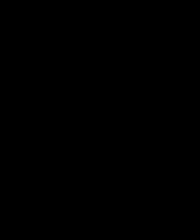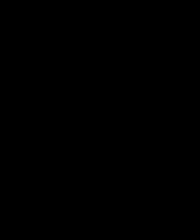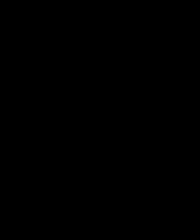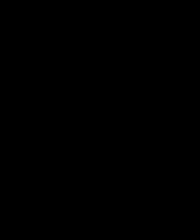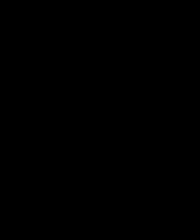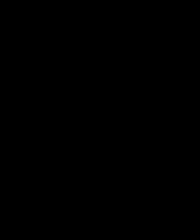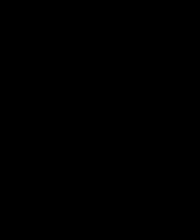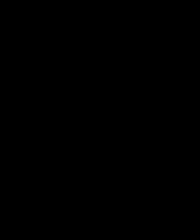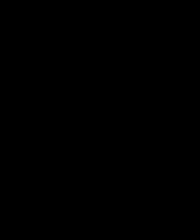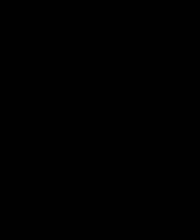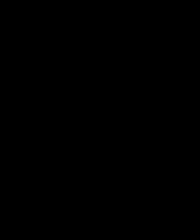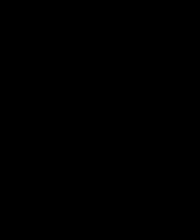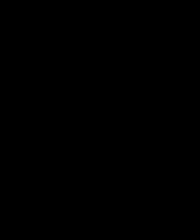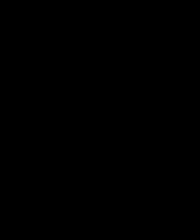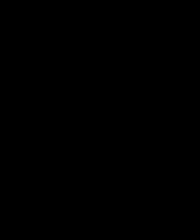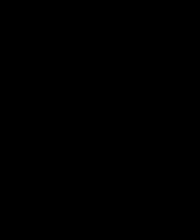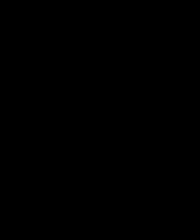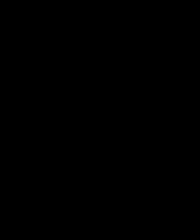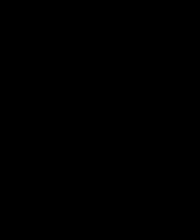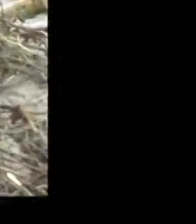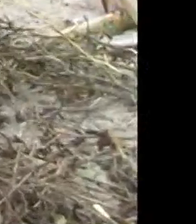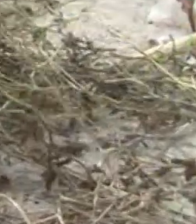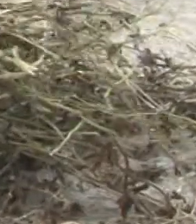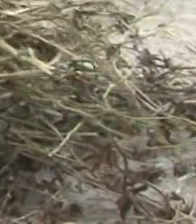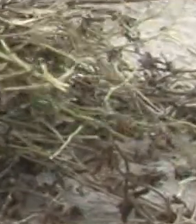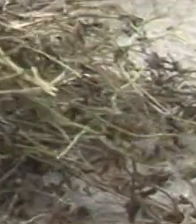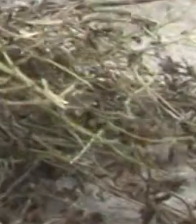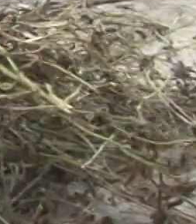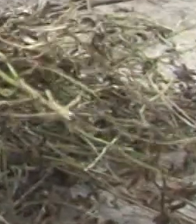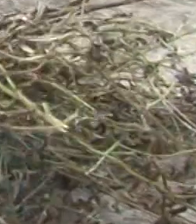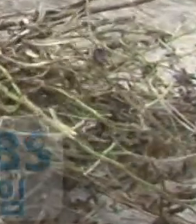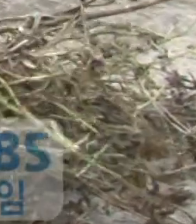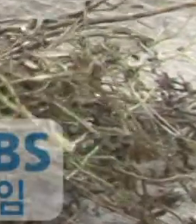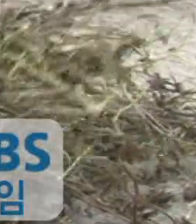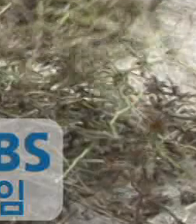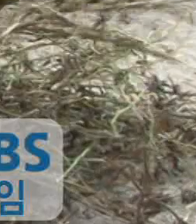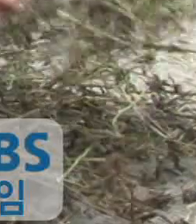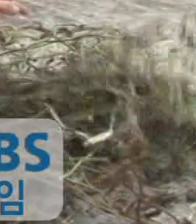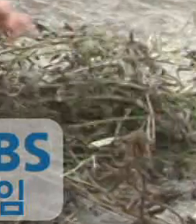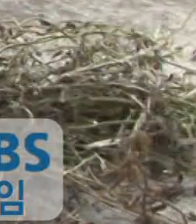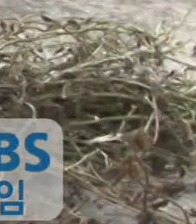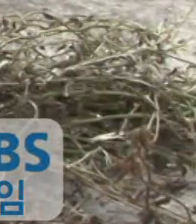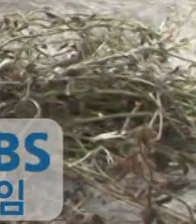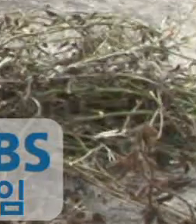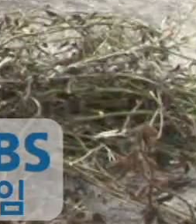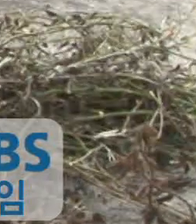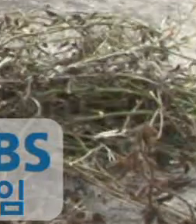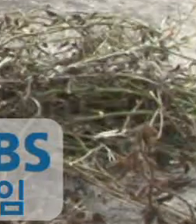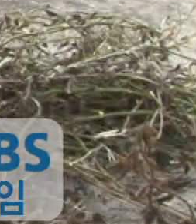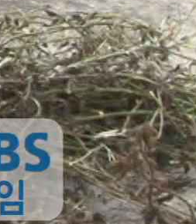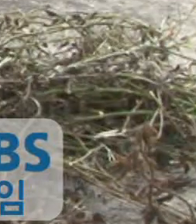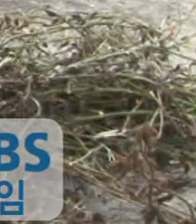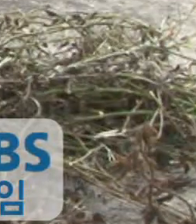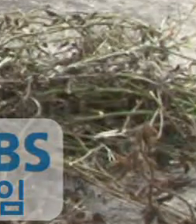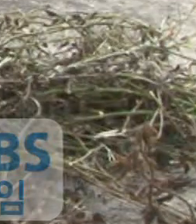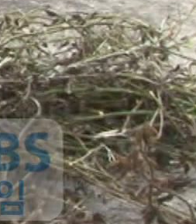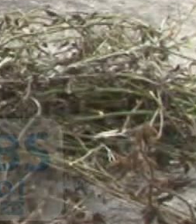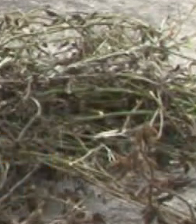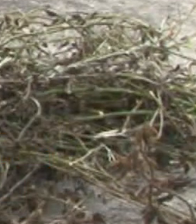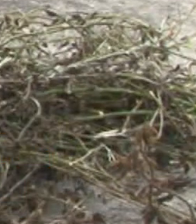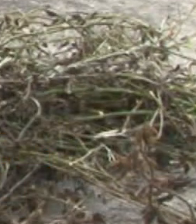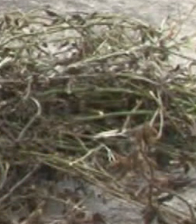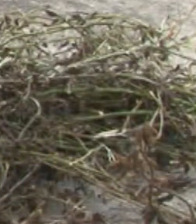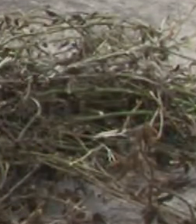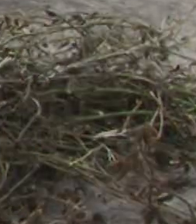돼요 4 떠 들어요 제 1 아 논문을 통해 보내며 예 5